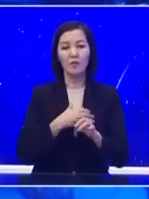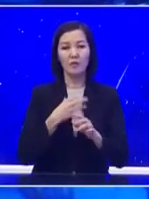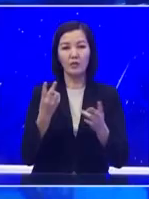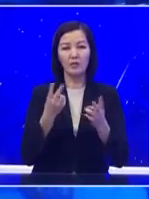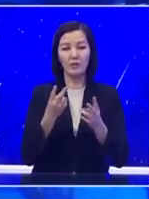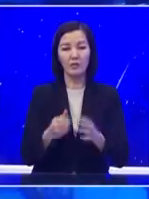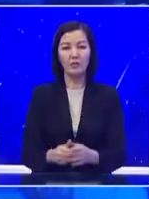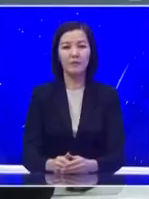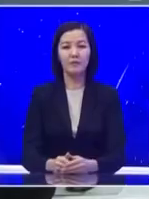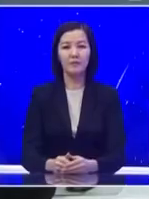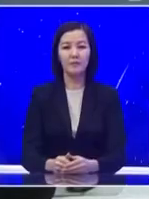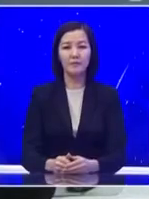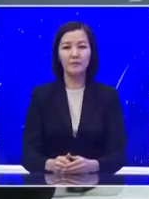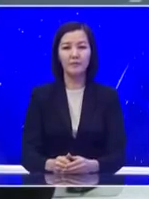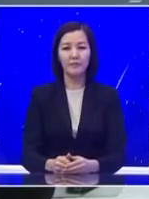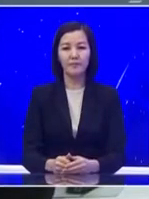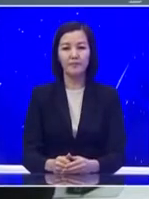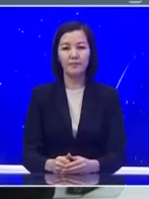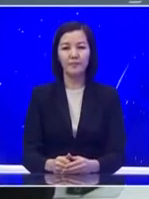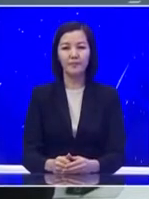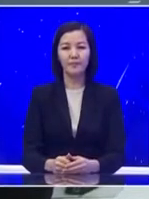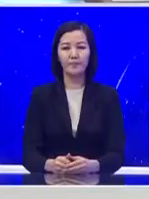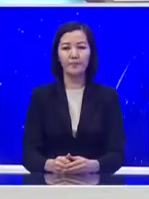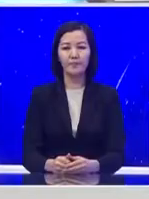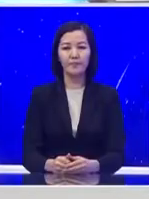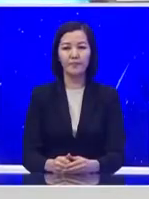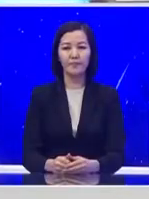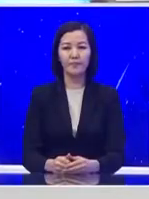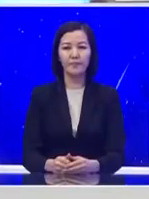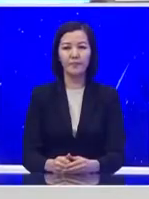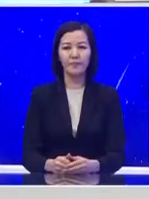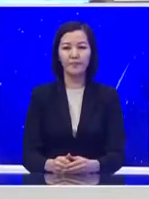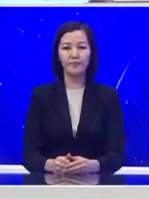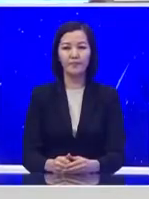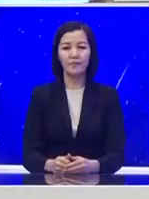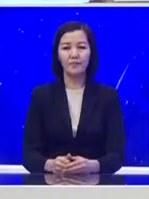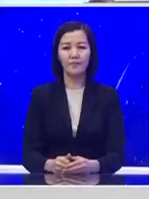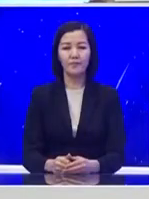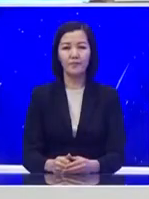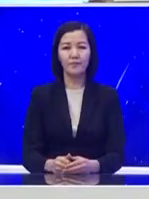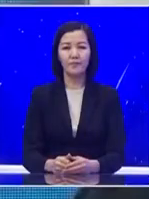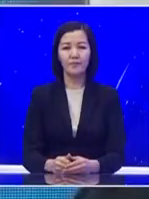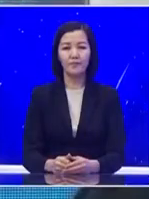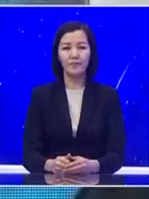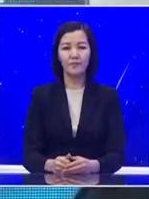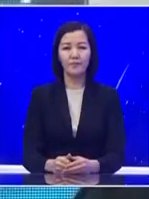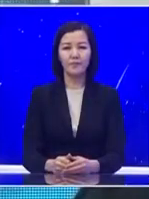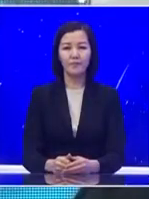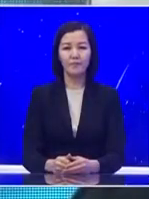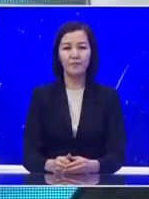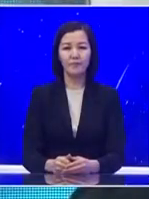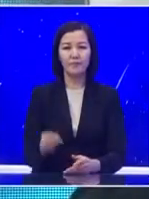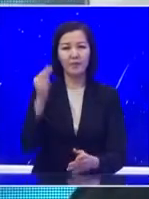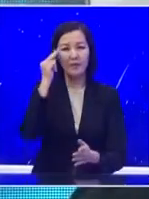сақтайды. Қатымыз коронавирус инфекция бойынша Сақтау министрлігінің тауарлары мен көрсетілетін қызметтердің Қытай